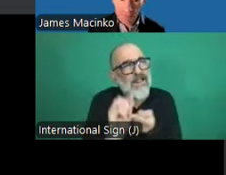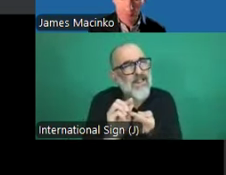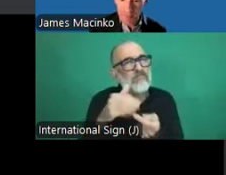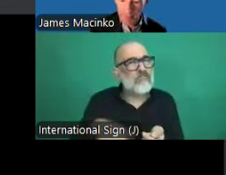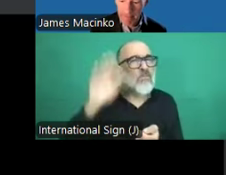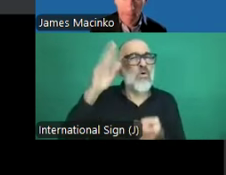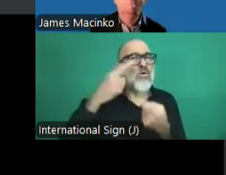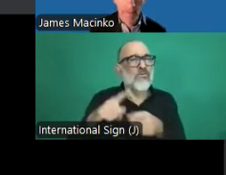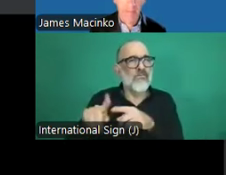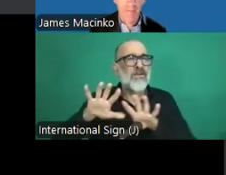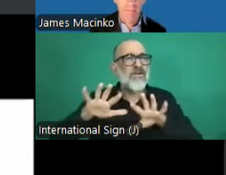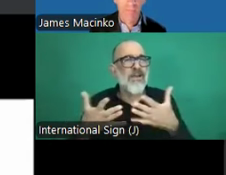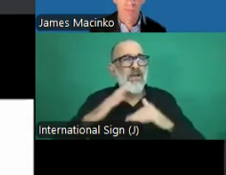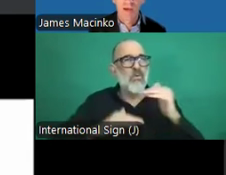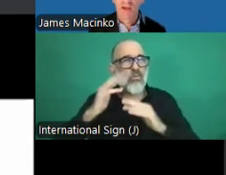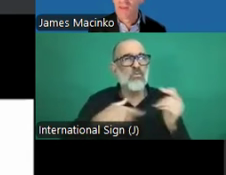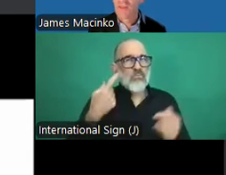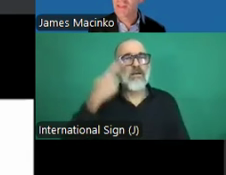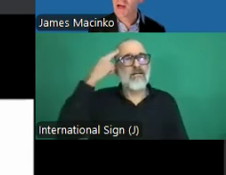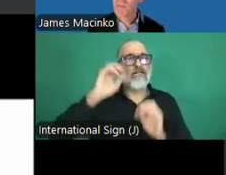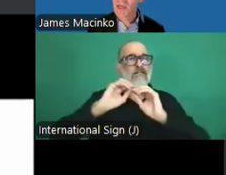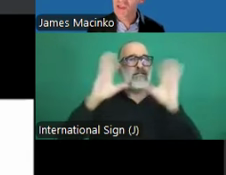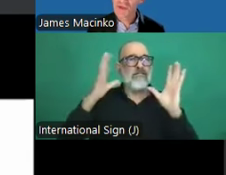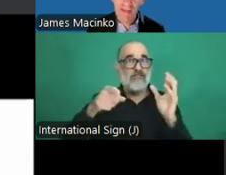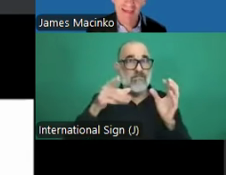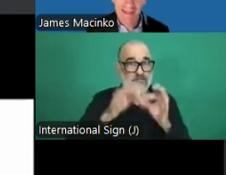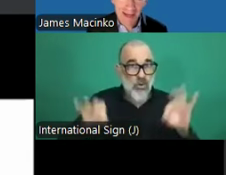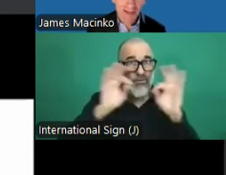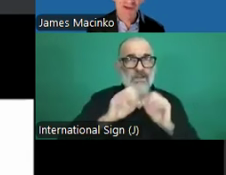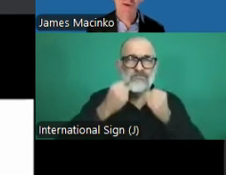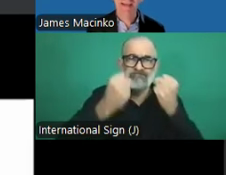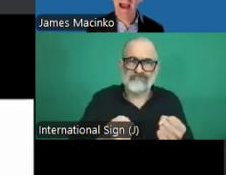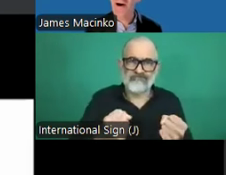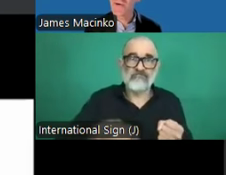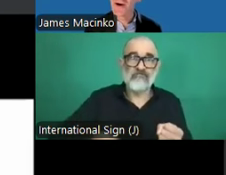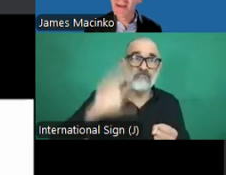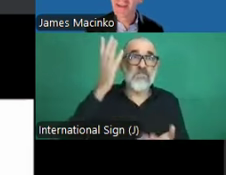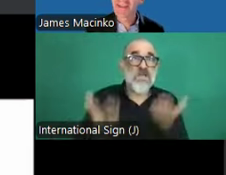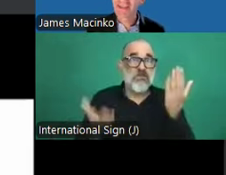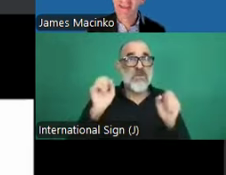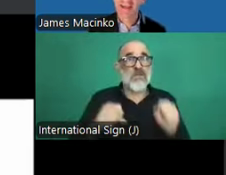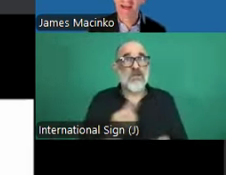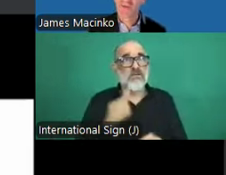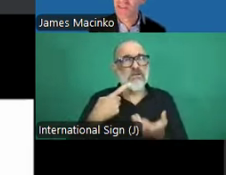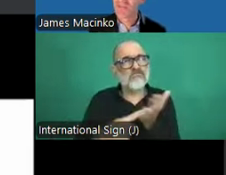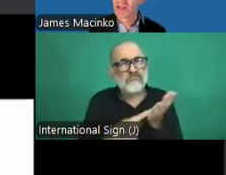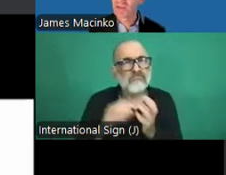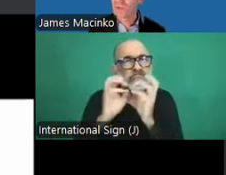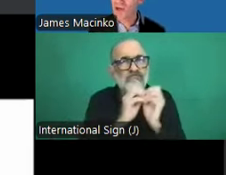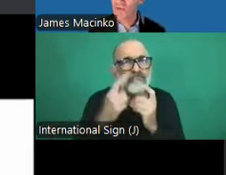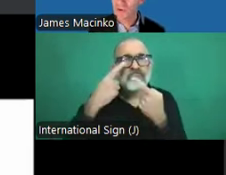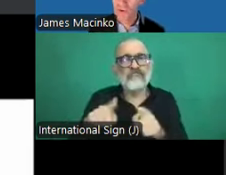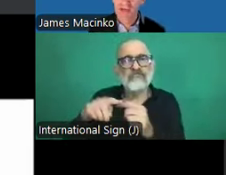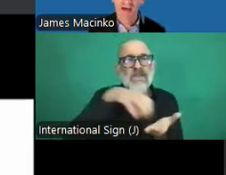qui doivent se donner et qu'est-ce qu'il faut pour avancer. Ça, c'est une image qui nous montre